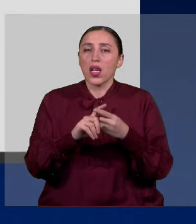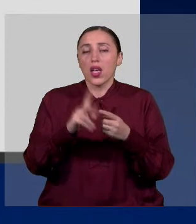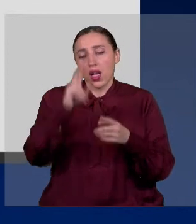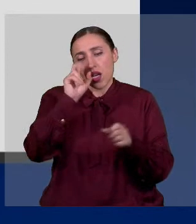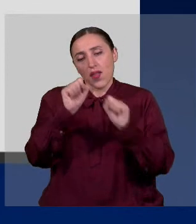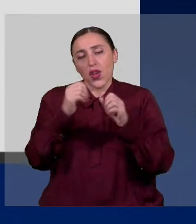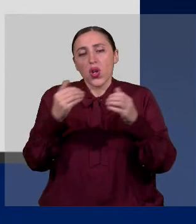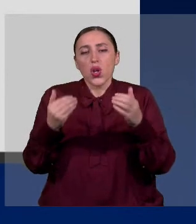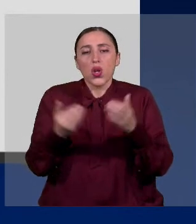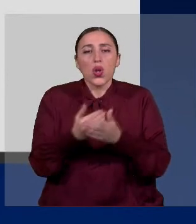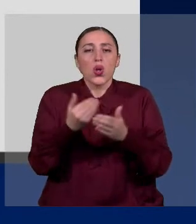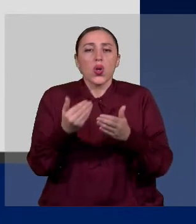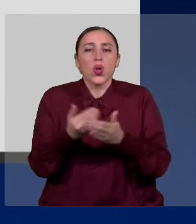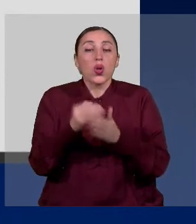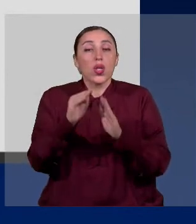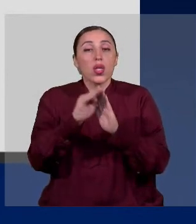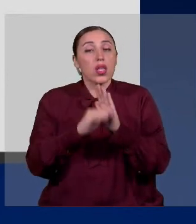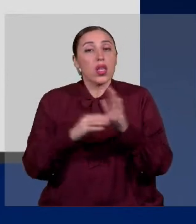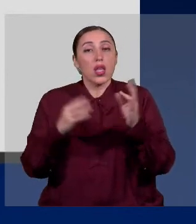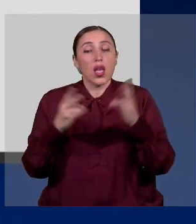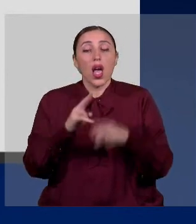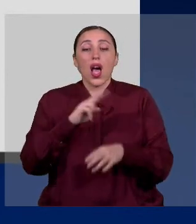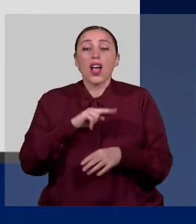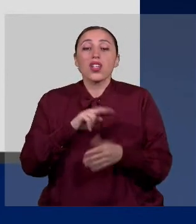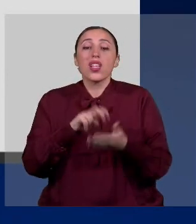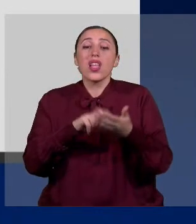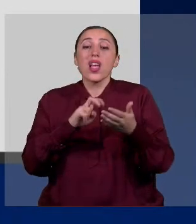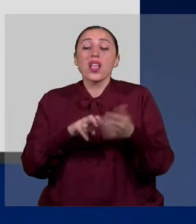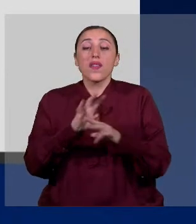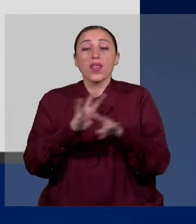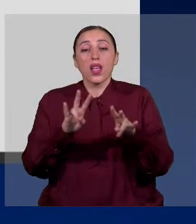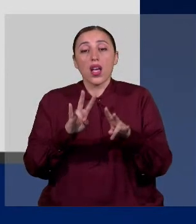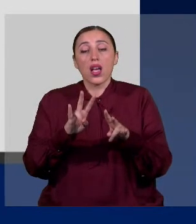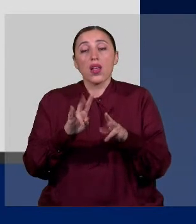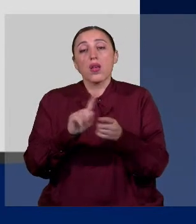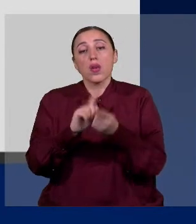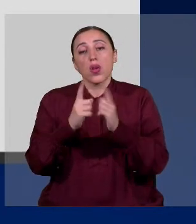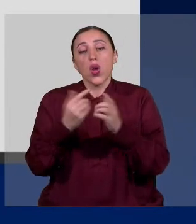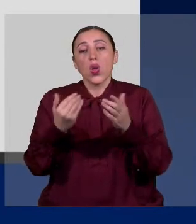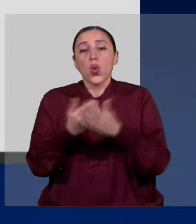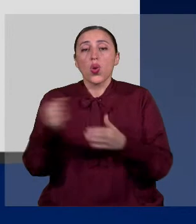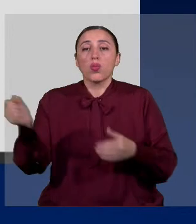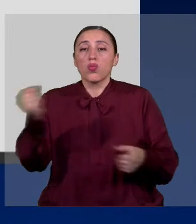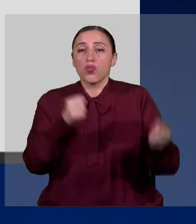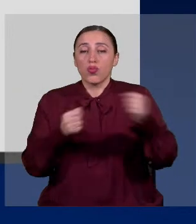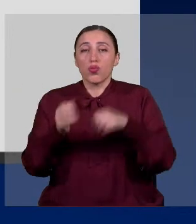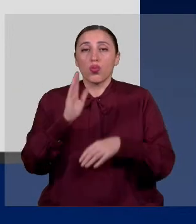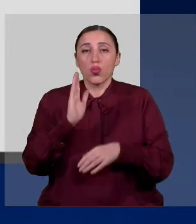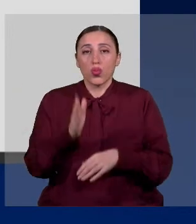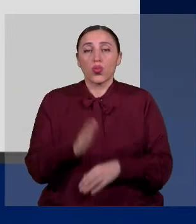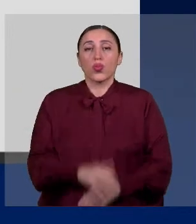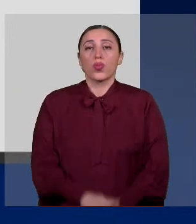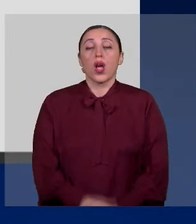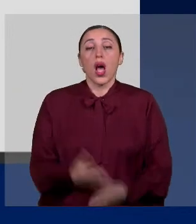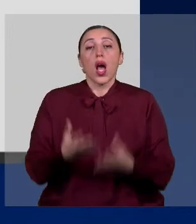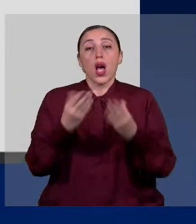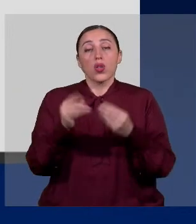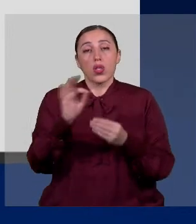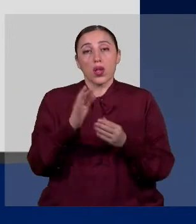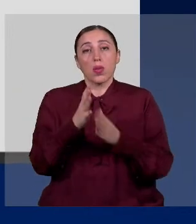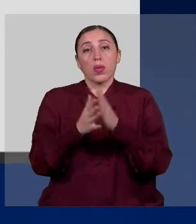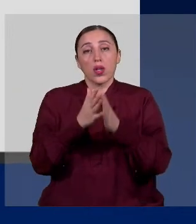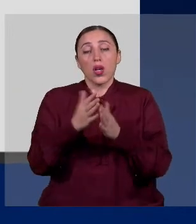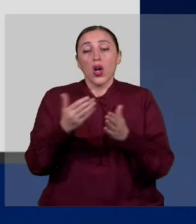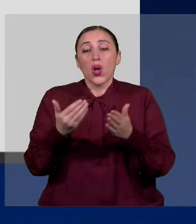նոր մոտեցումներ են պետք։ Աշխատանքից ազատված նախարարների փոխարեն նոր նշանակումներ կլինեն։ Ազատության հետ զրույցում այսօր